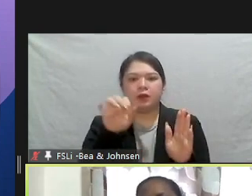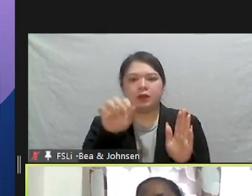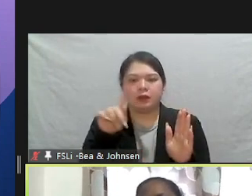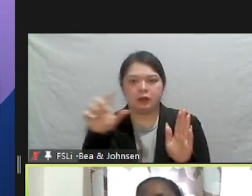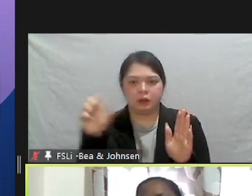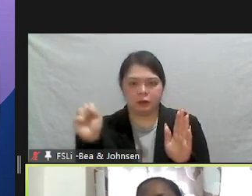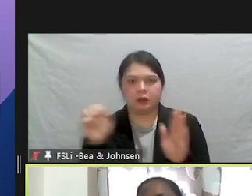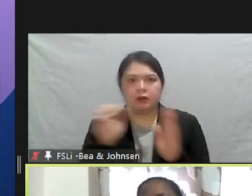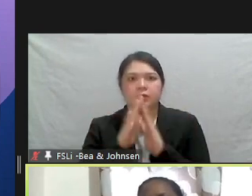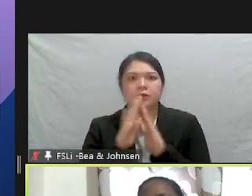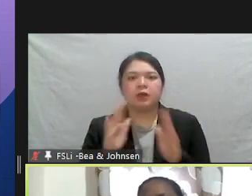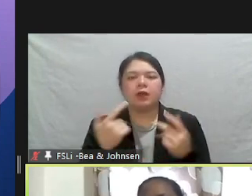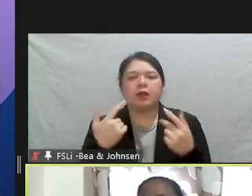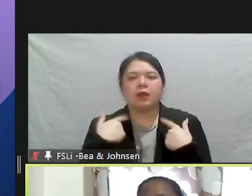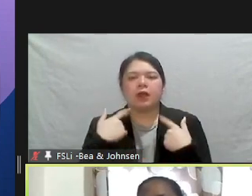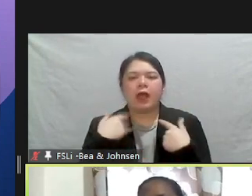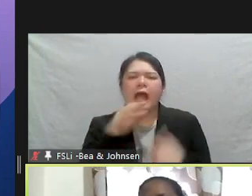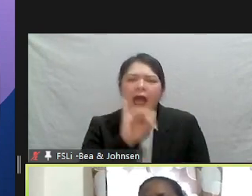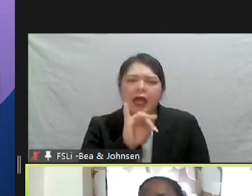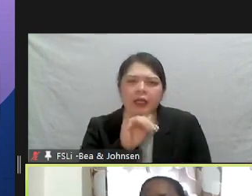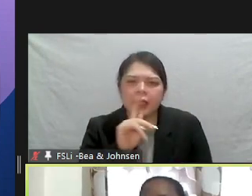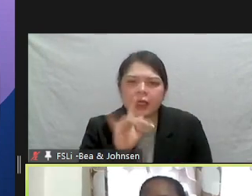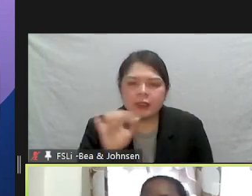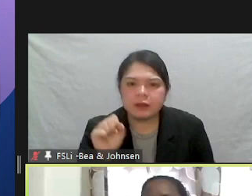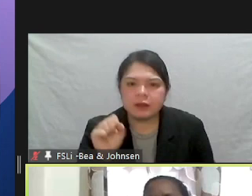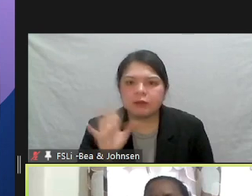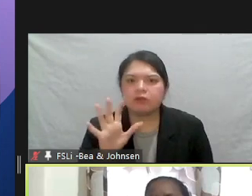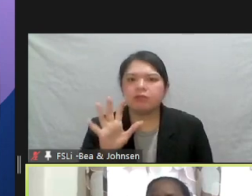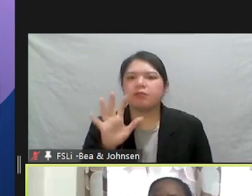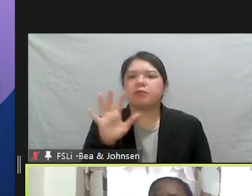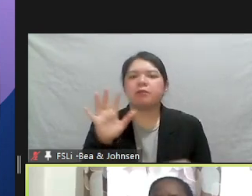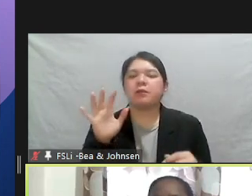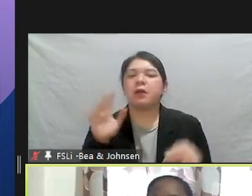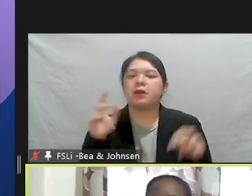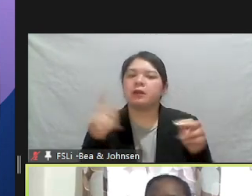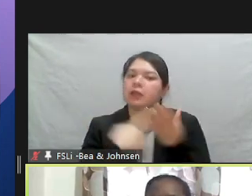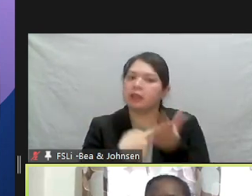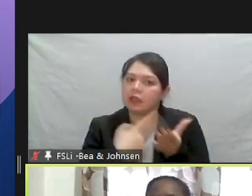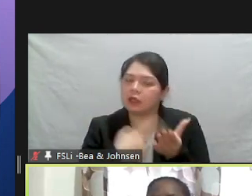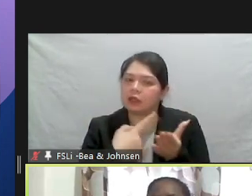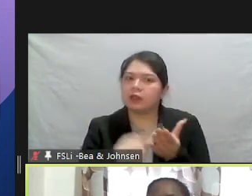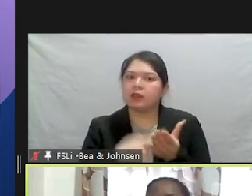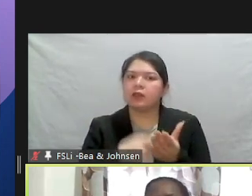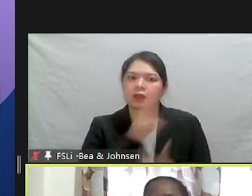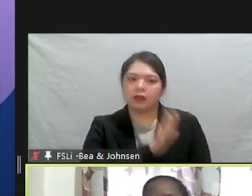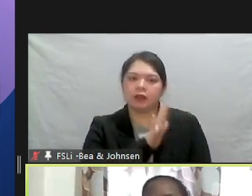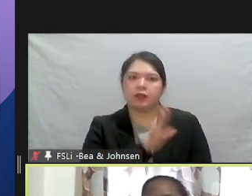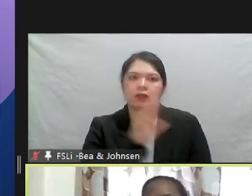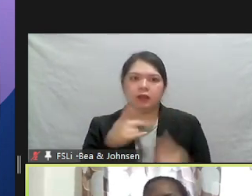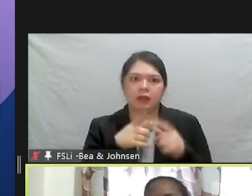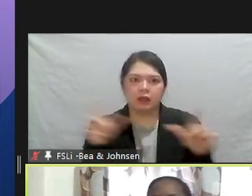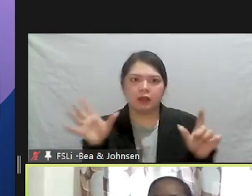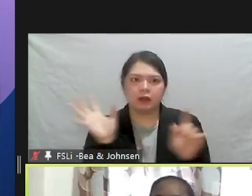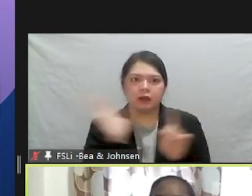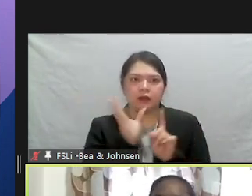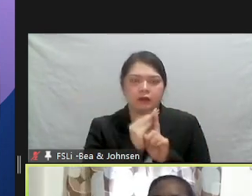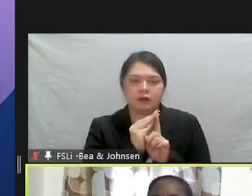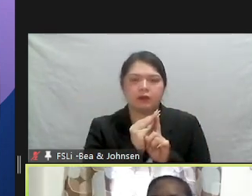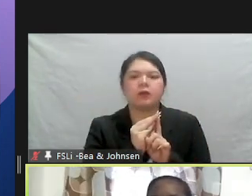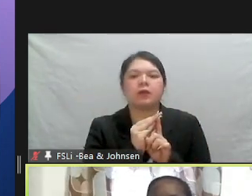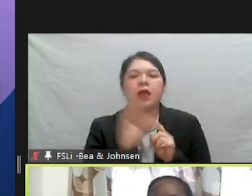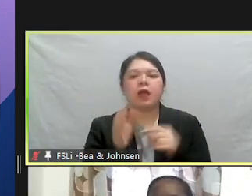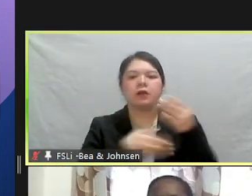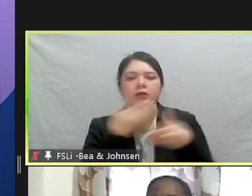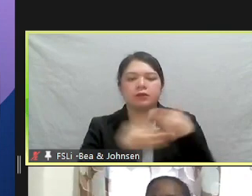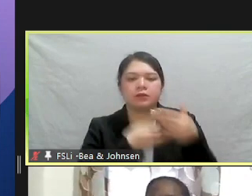Kung saan dito sa IKSPs po, tinatalakay ang aming lingwahe, kultura, pamamaraan